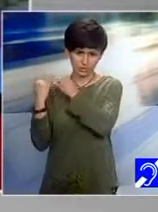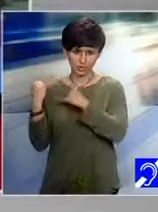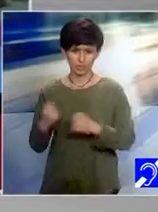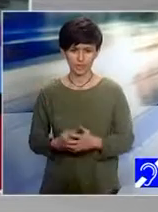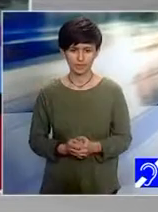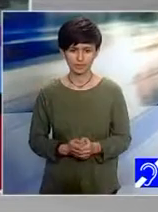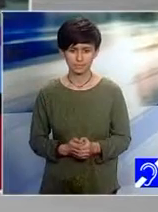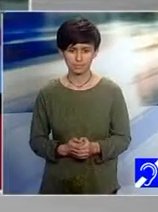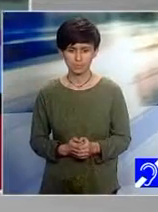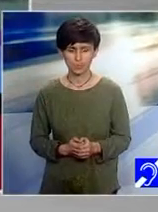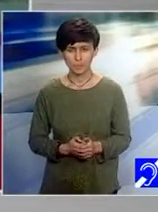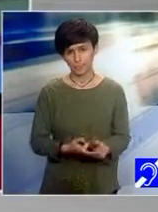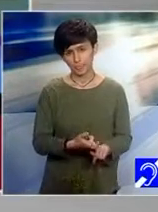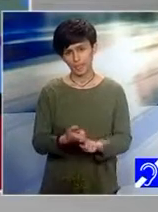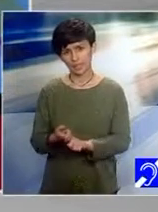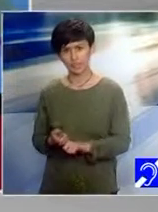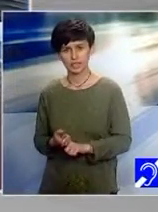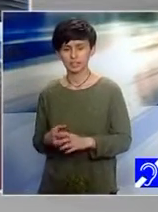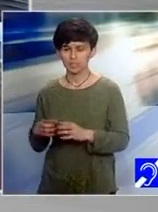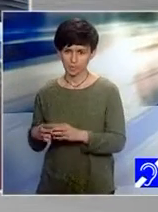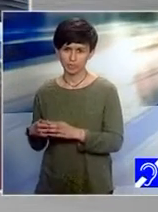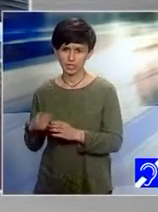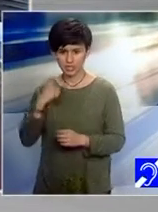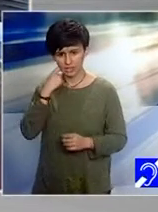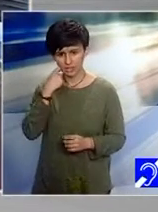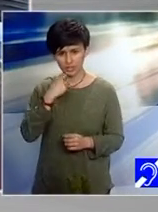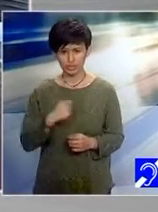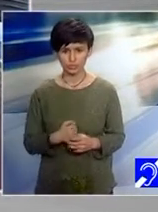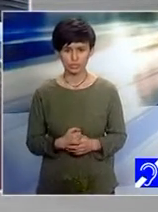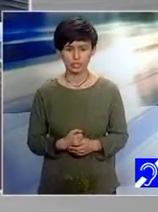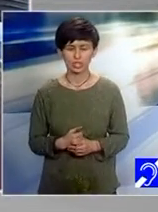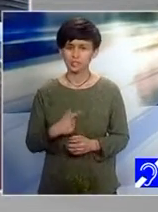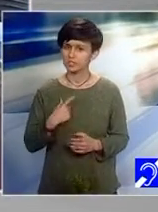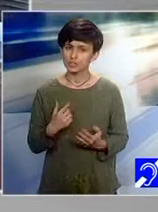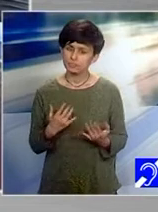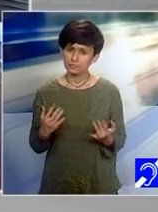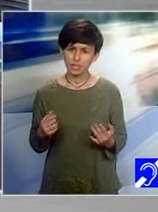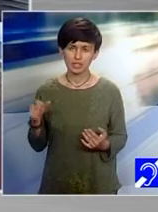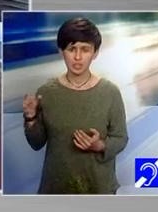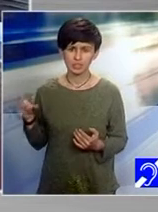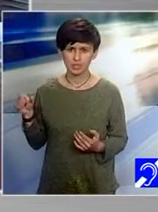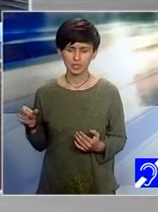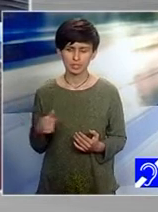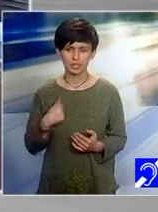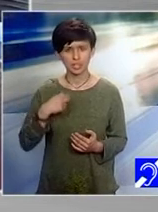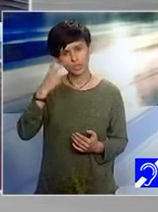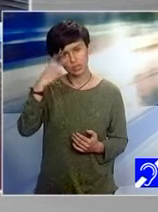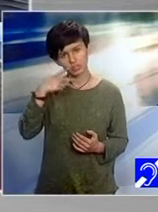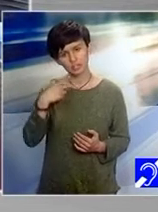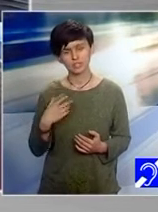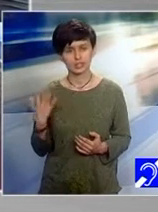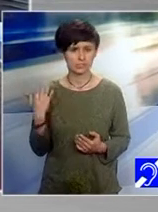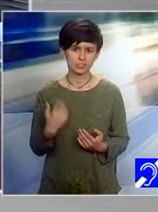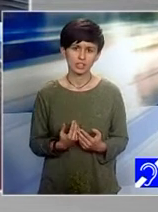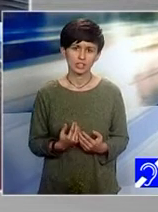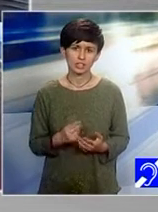comunitatea din Cluj. O comunitate mai mică, sunt câteva persoane, am înțeles că a fost chiar de curând un recensământ despre care